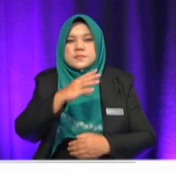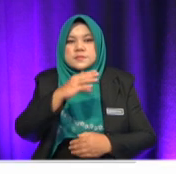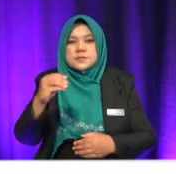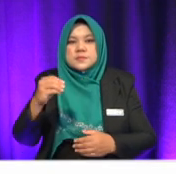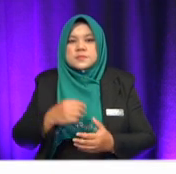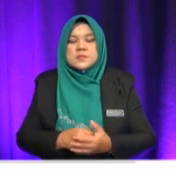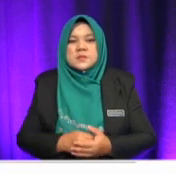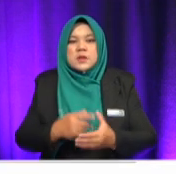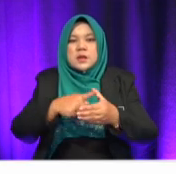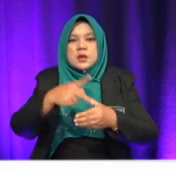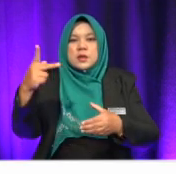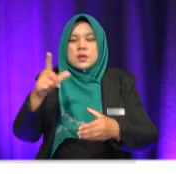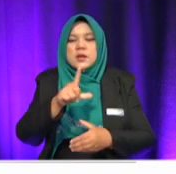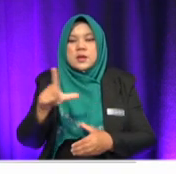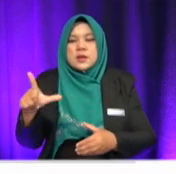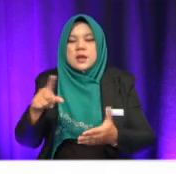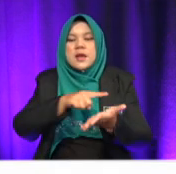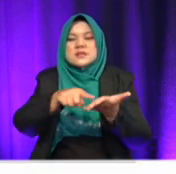dan keluarkanlah